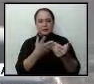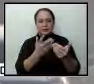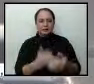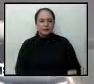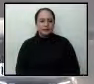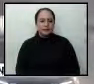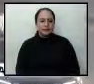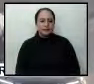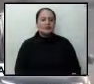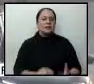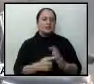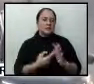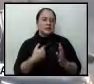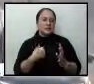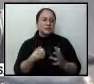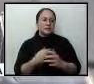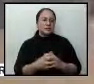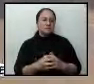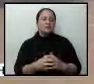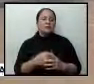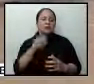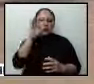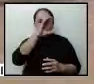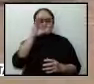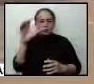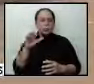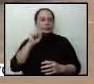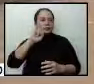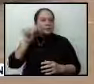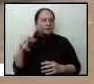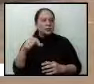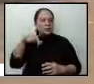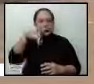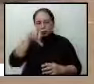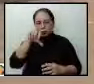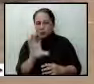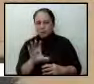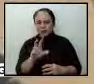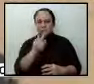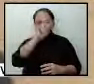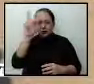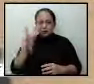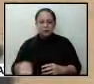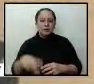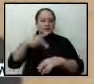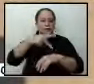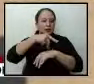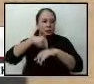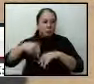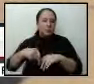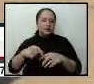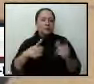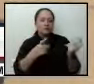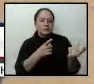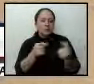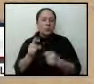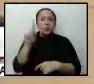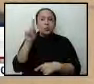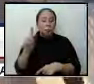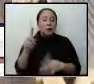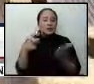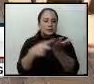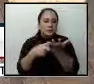Sinimulan na sa mga lungsod ng Caloocan, San Juan, Quezon City, Valenzuela at Parañaque ang pagpapatupad ng single ticketing system